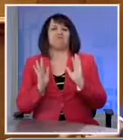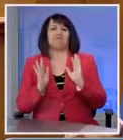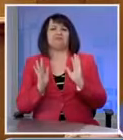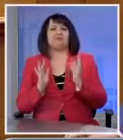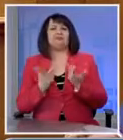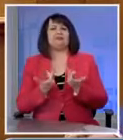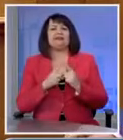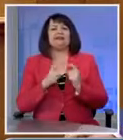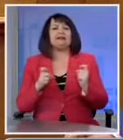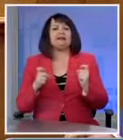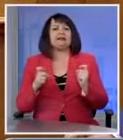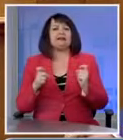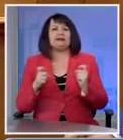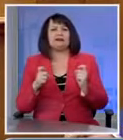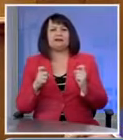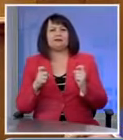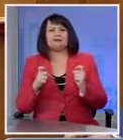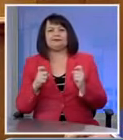είναι το γεγονός ότι